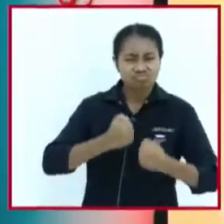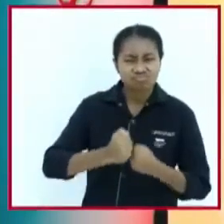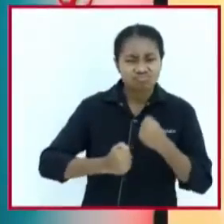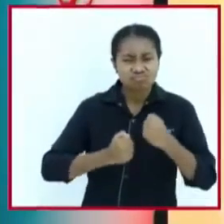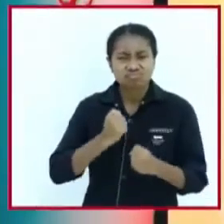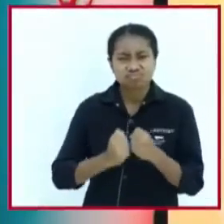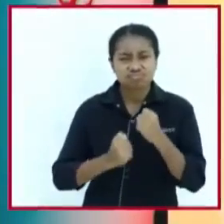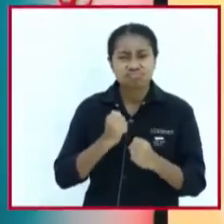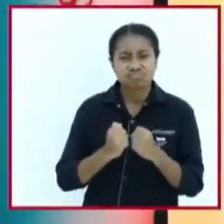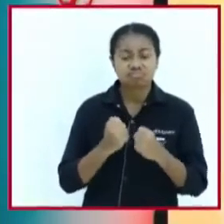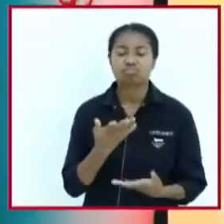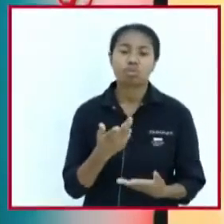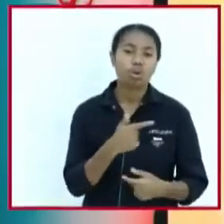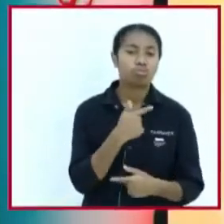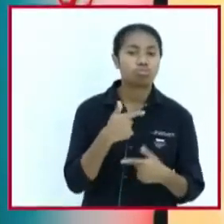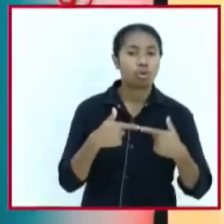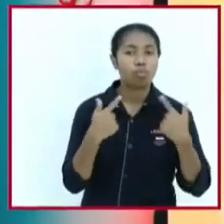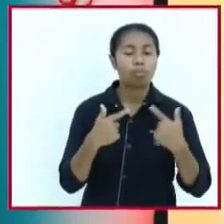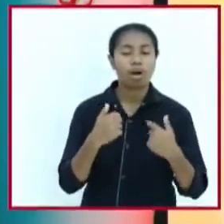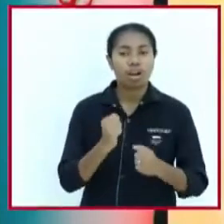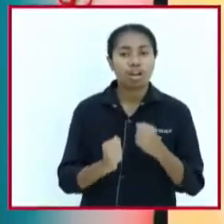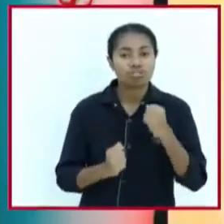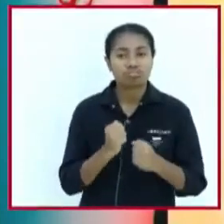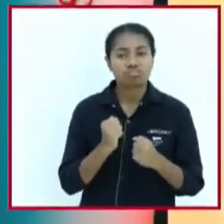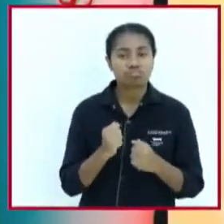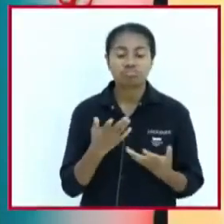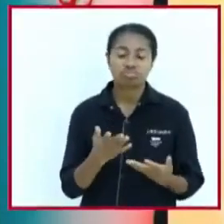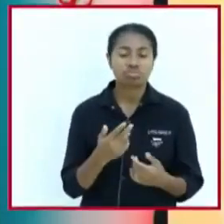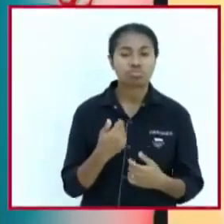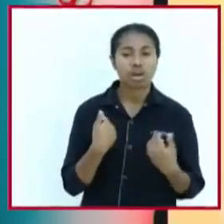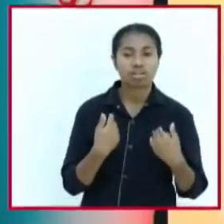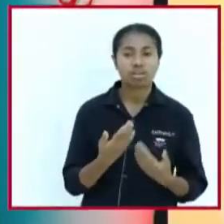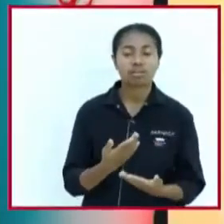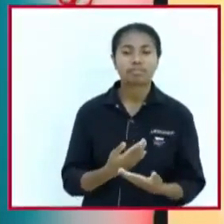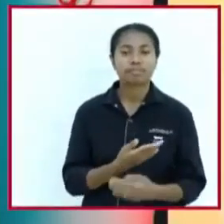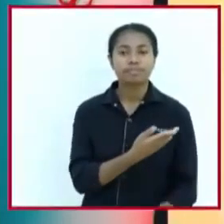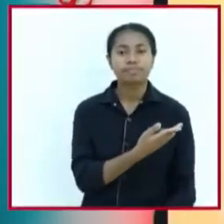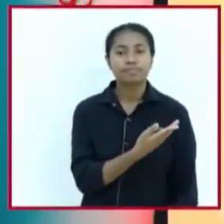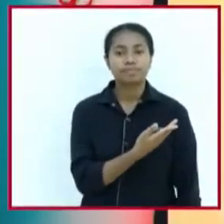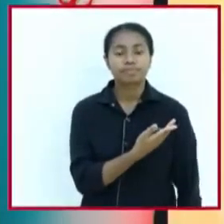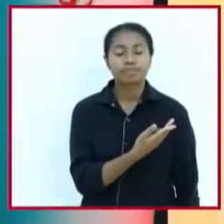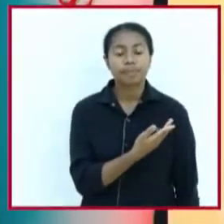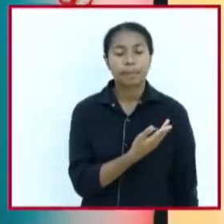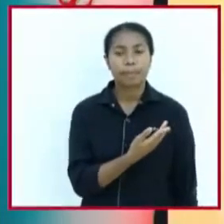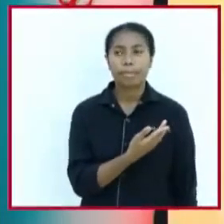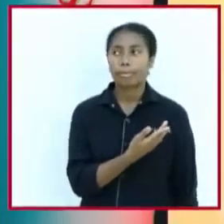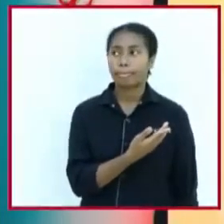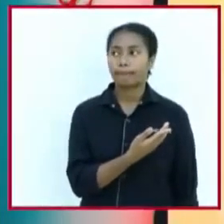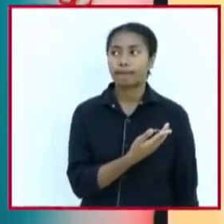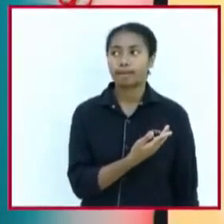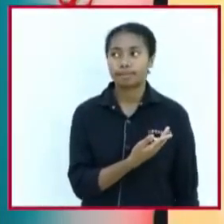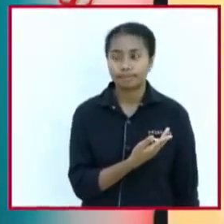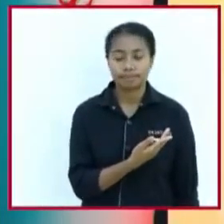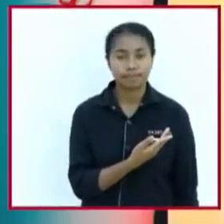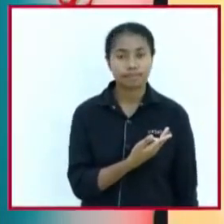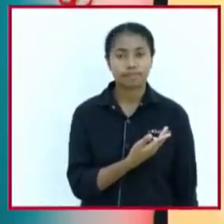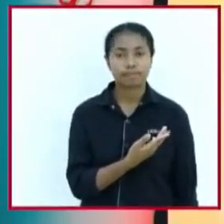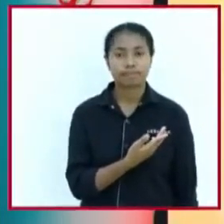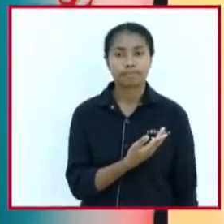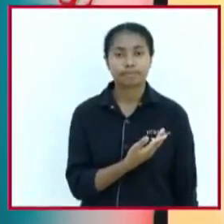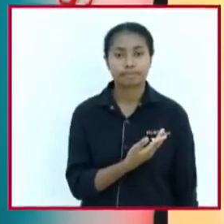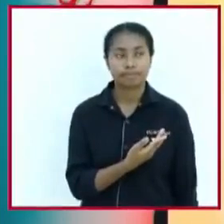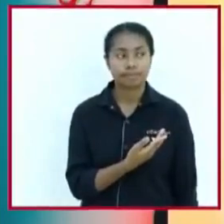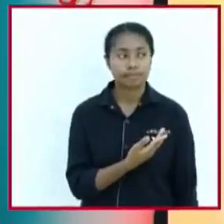basic bye English dibilang let us keep on Running light hai hai